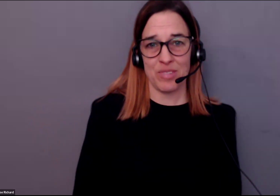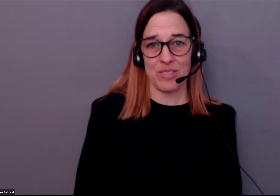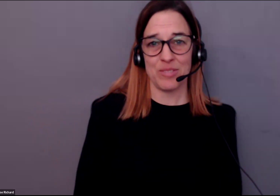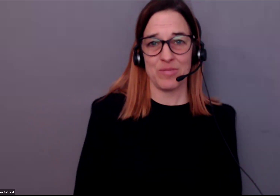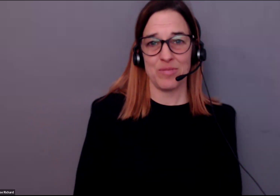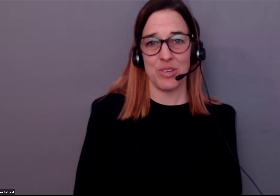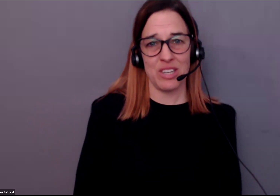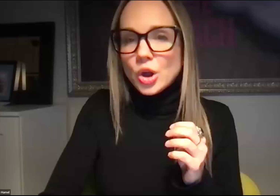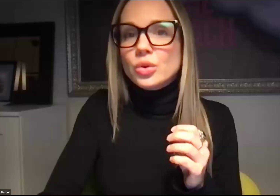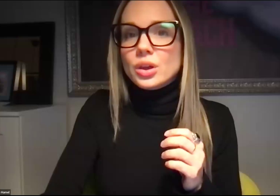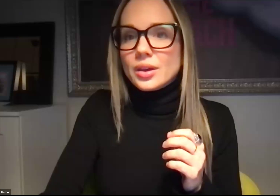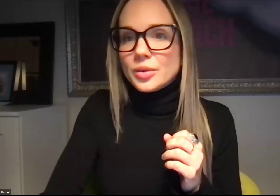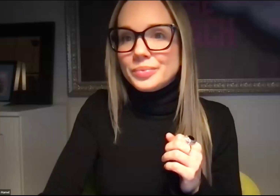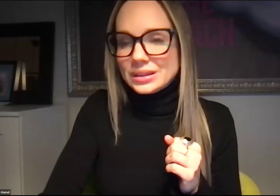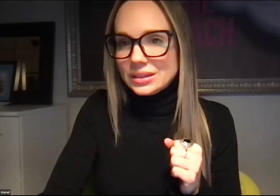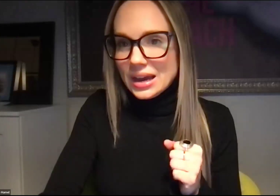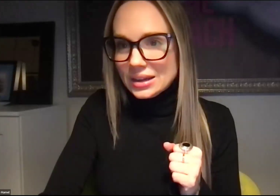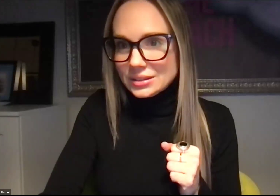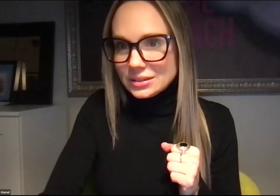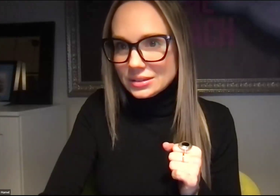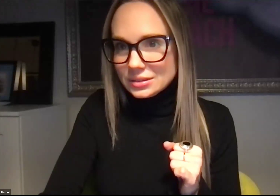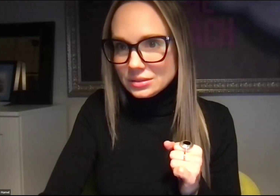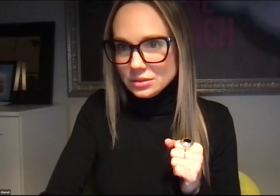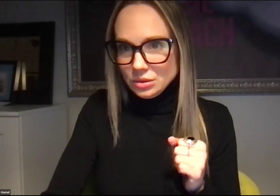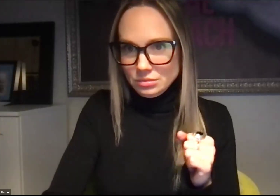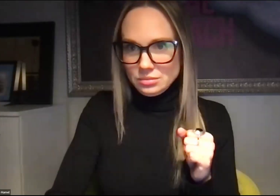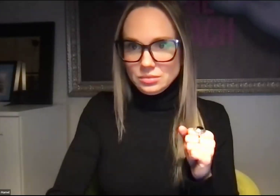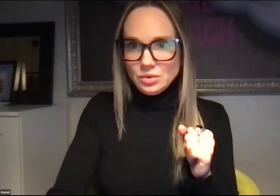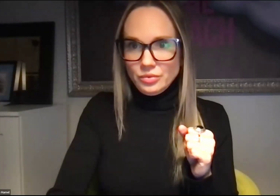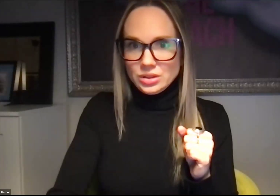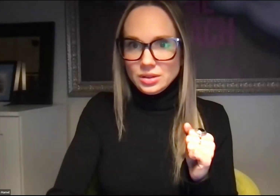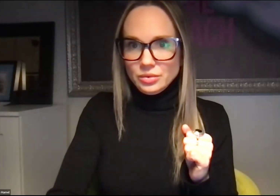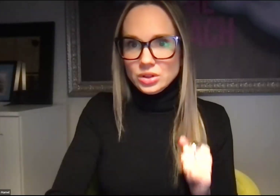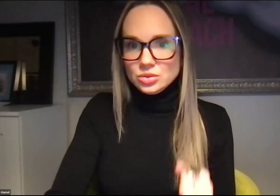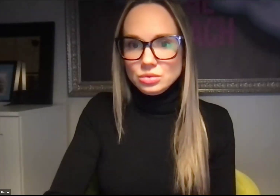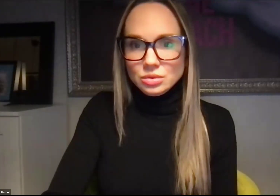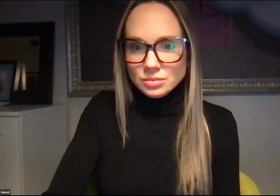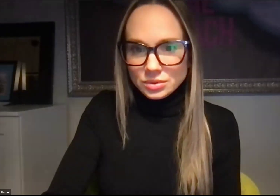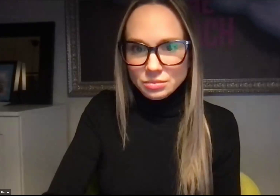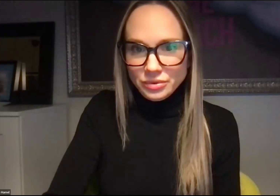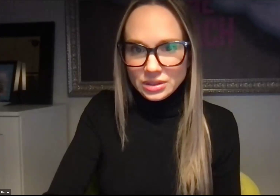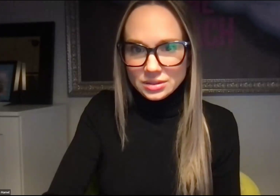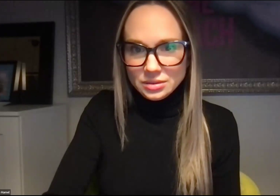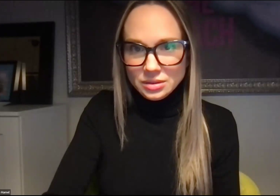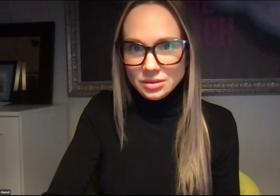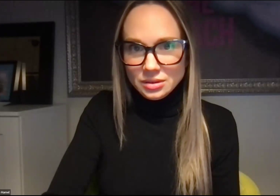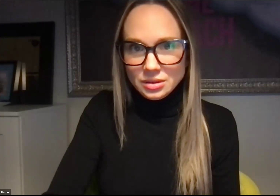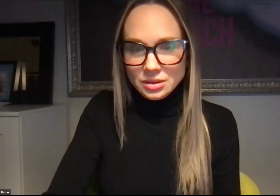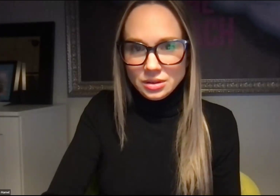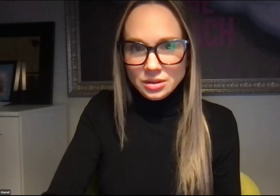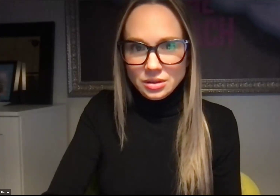pas. OK, OK. donc, dans... oh, on voit-tu? Non, c'est pas